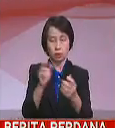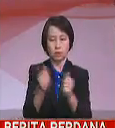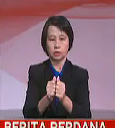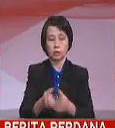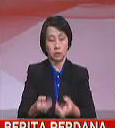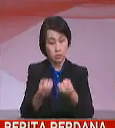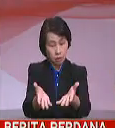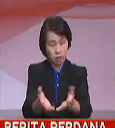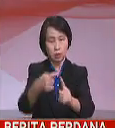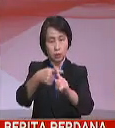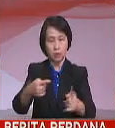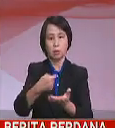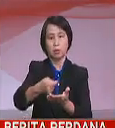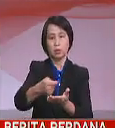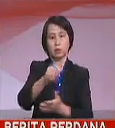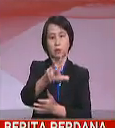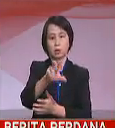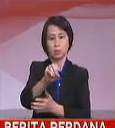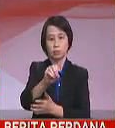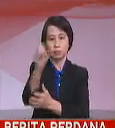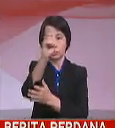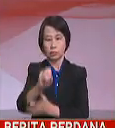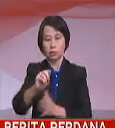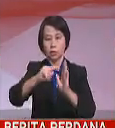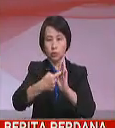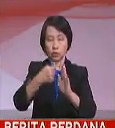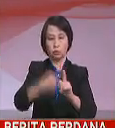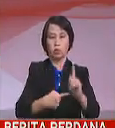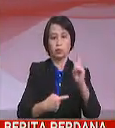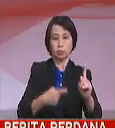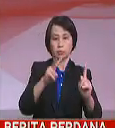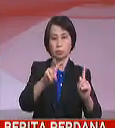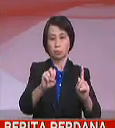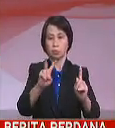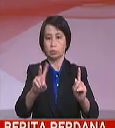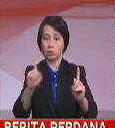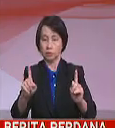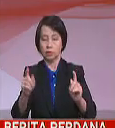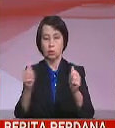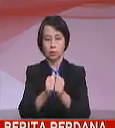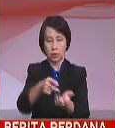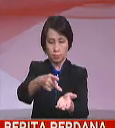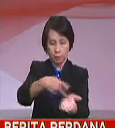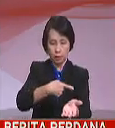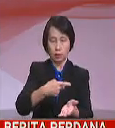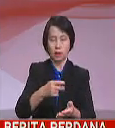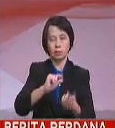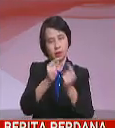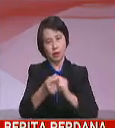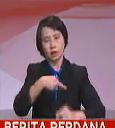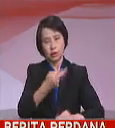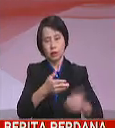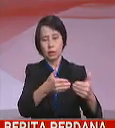dengan menawarkan rebat sewa 30% bermula Januari 2021 dengan bayaran pampasan